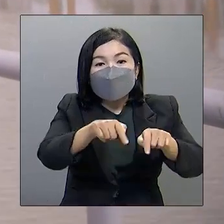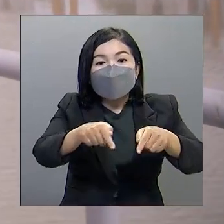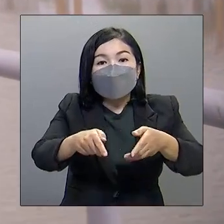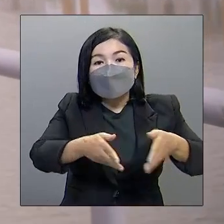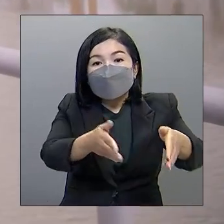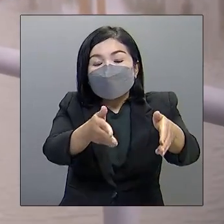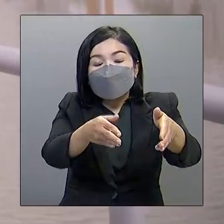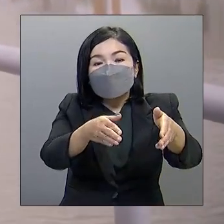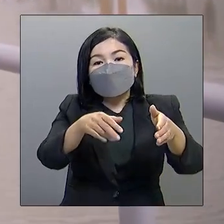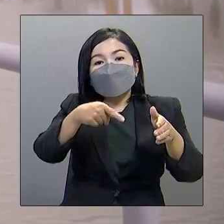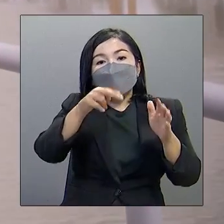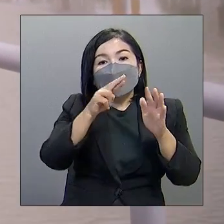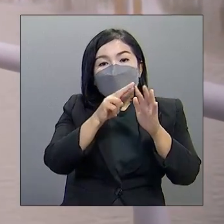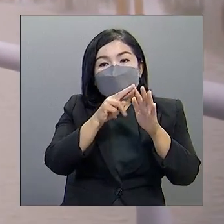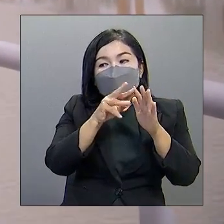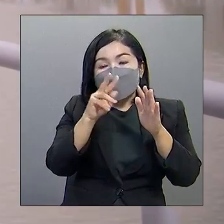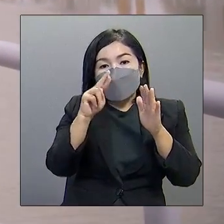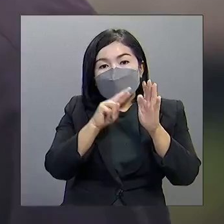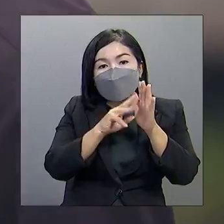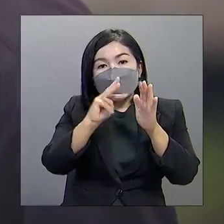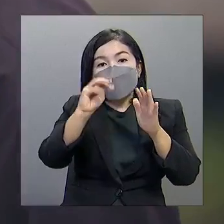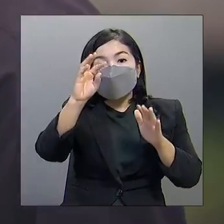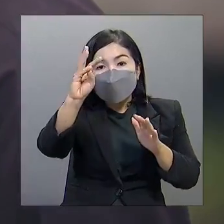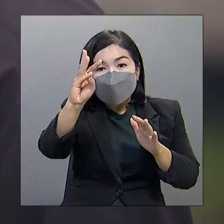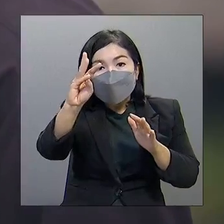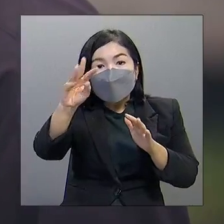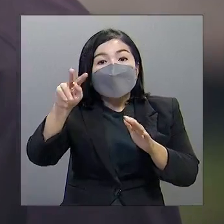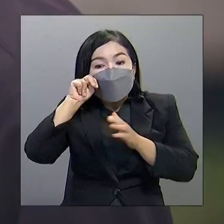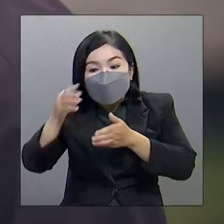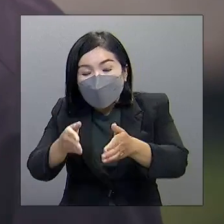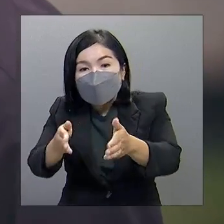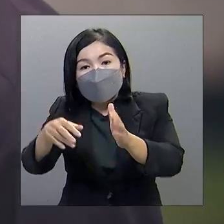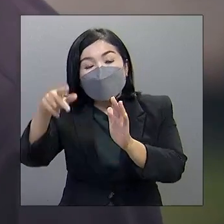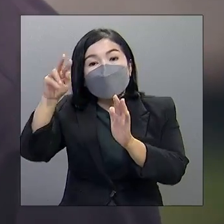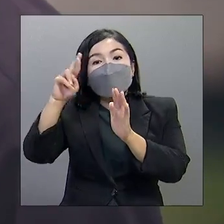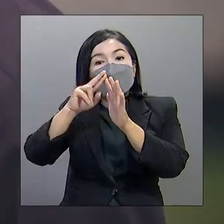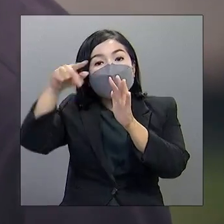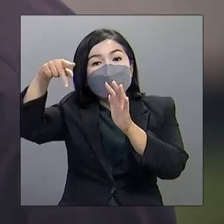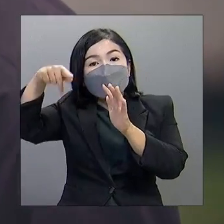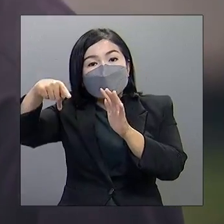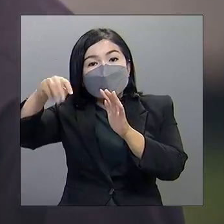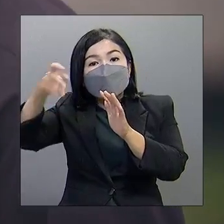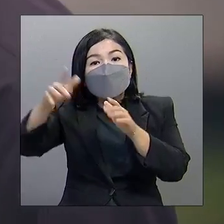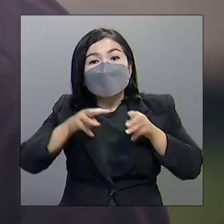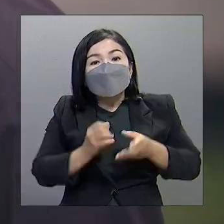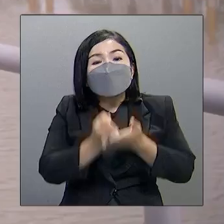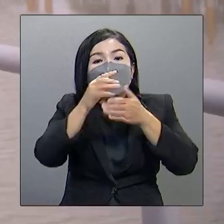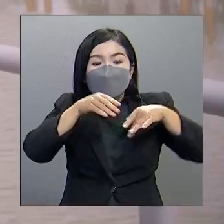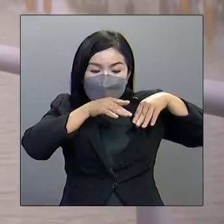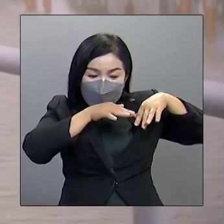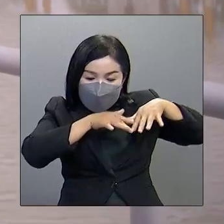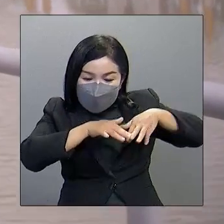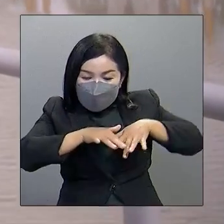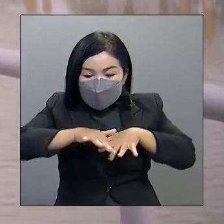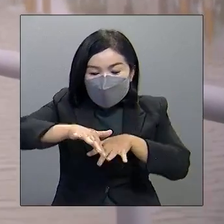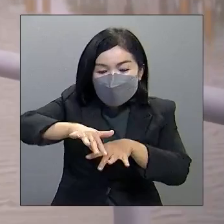านของระพีพัดซึ่งวันนี้ที่เราจะมาดูอยู่นี่แหละว่าคลองระพีพัดเนี่ยมีความพร้อมที่จะสามารถช่วยในการตัดน้ำลดภาระของเขื่อนเจ้าพระยาได้อย่าง